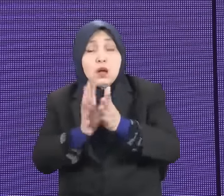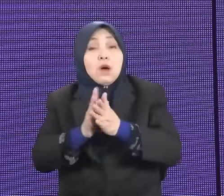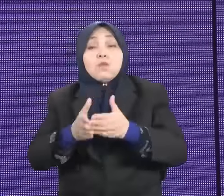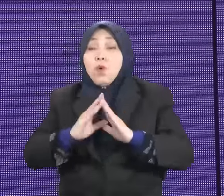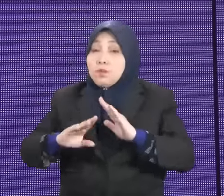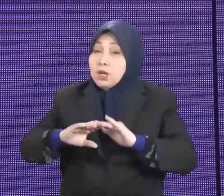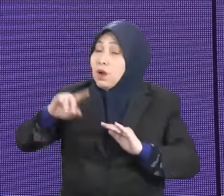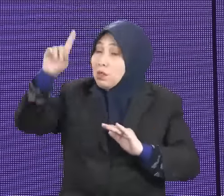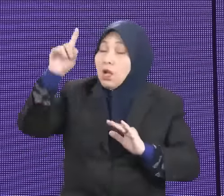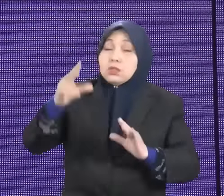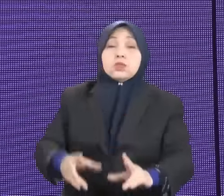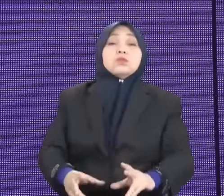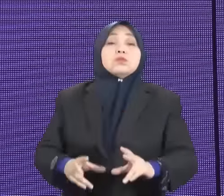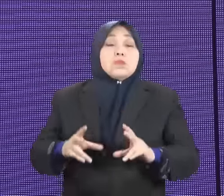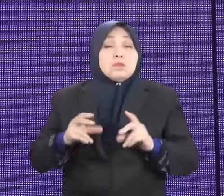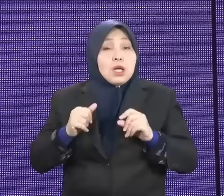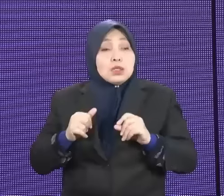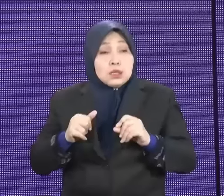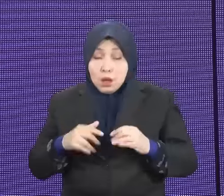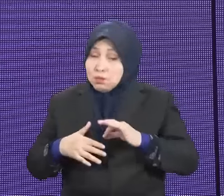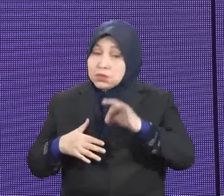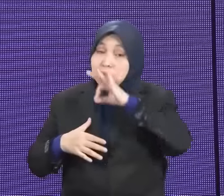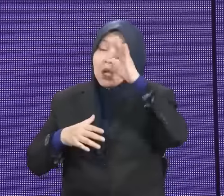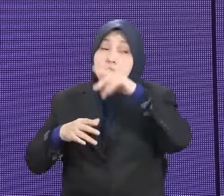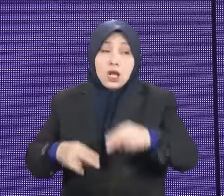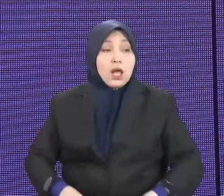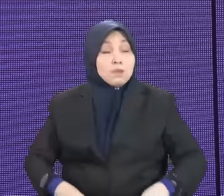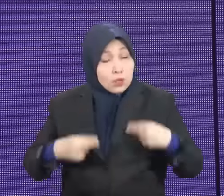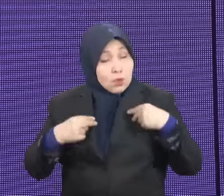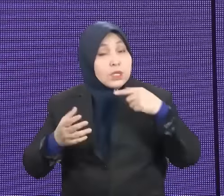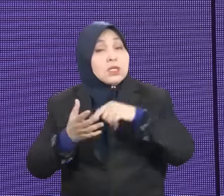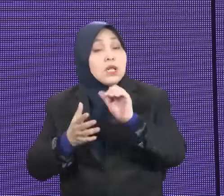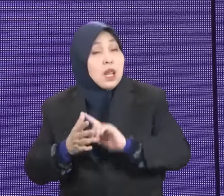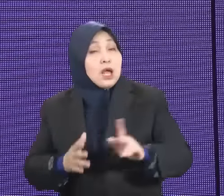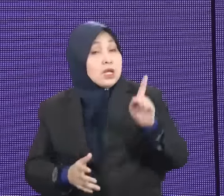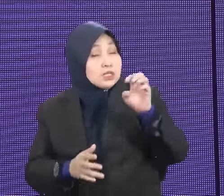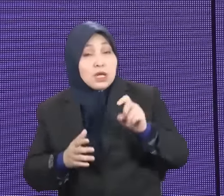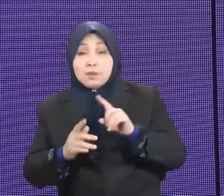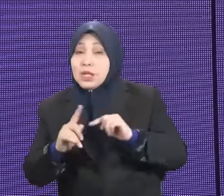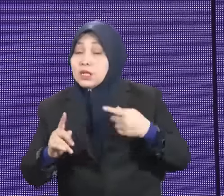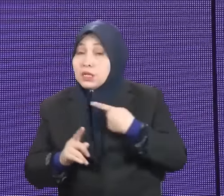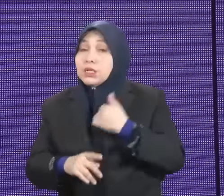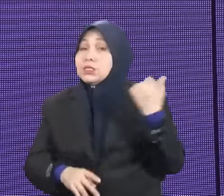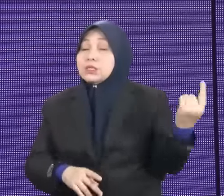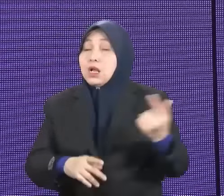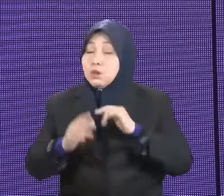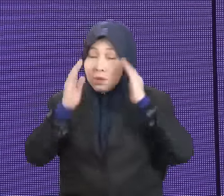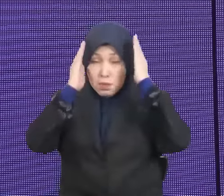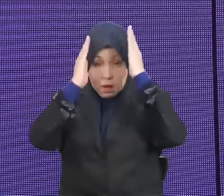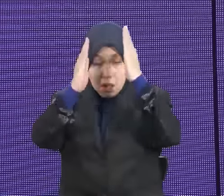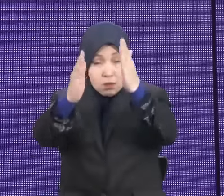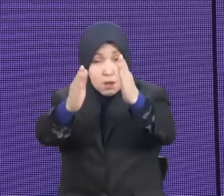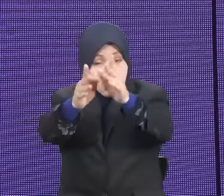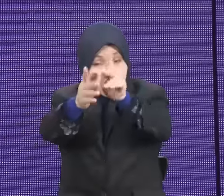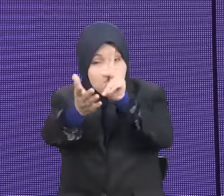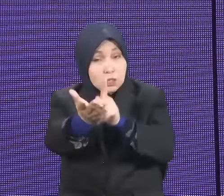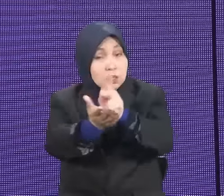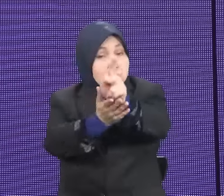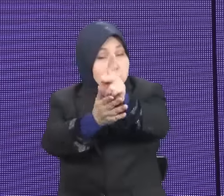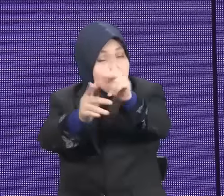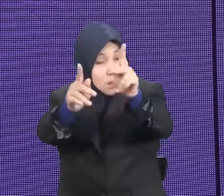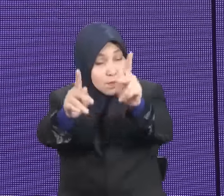pada Allah segera mungkin dan bersemangat dalam hidup inilah kesan apabila kita selalu menghadap kepada kiblat Tidak mungkin